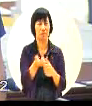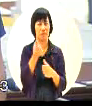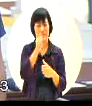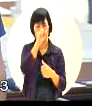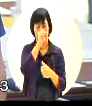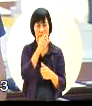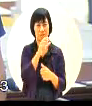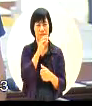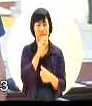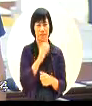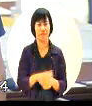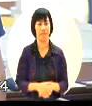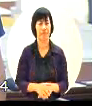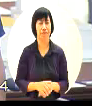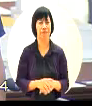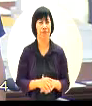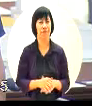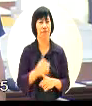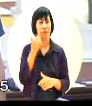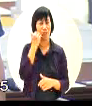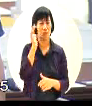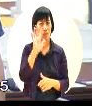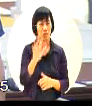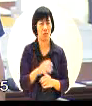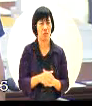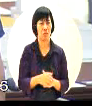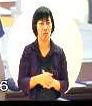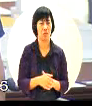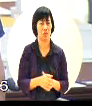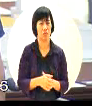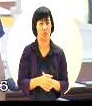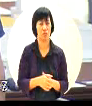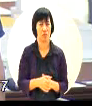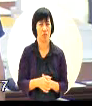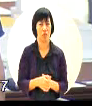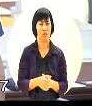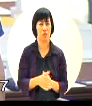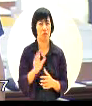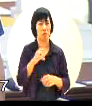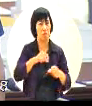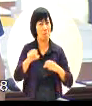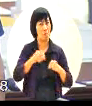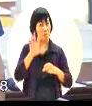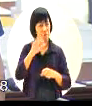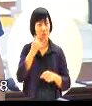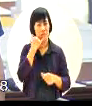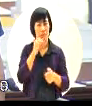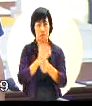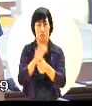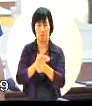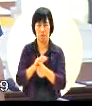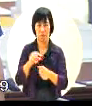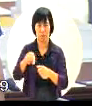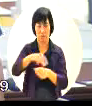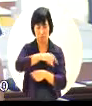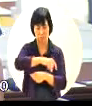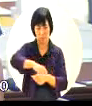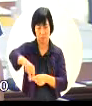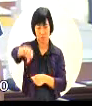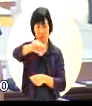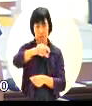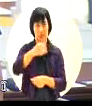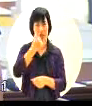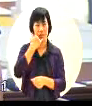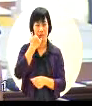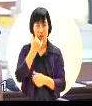啦。我希望讲，来当来较紧来规划，啊，将这所在的建筑线好出来，啊，大家以